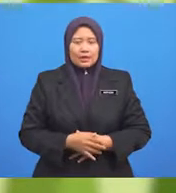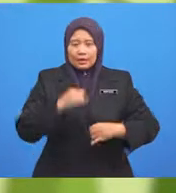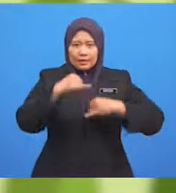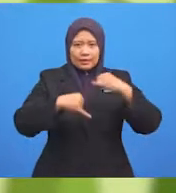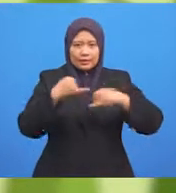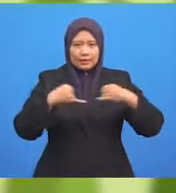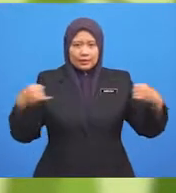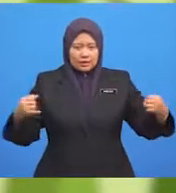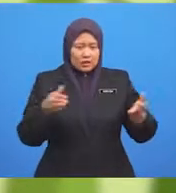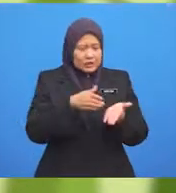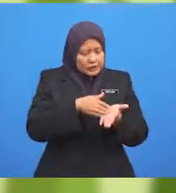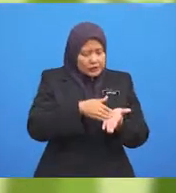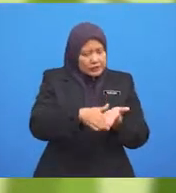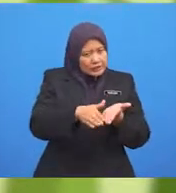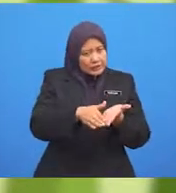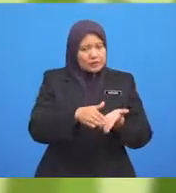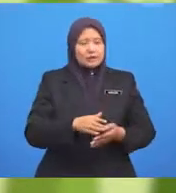Ikatnya